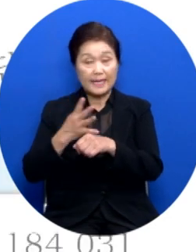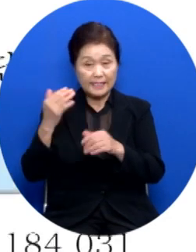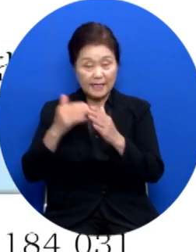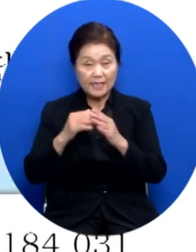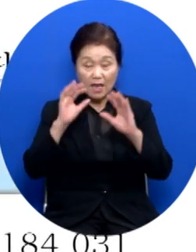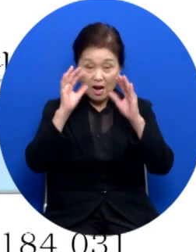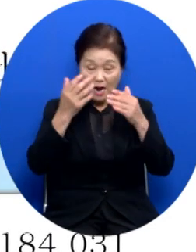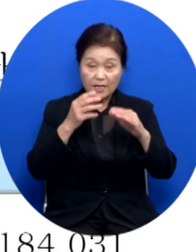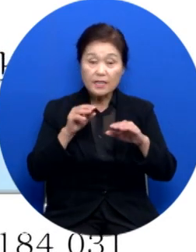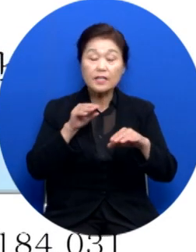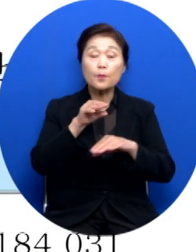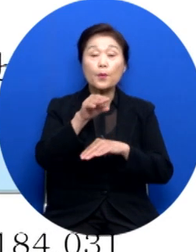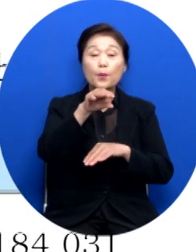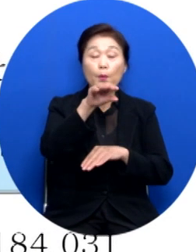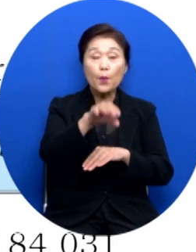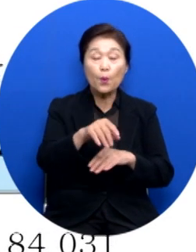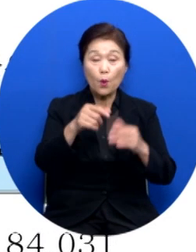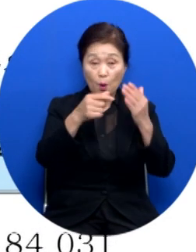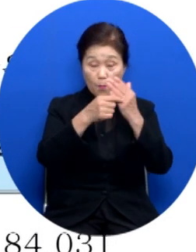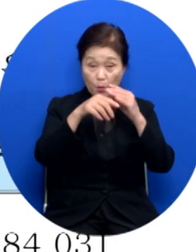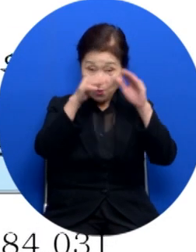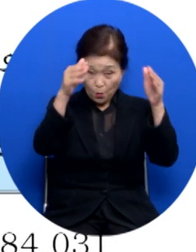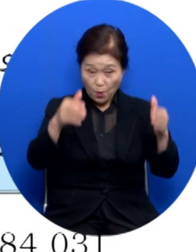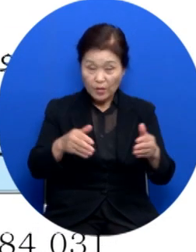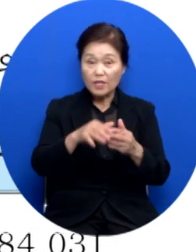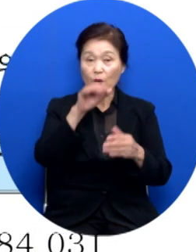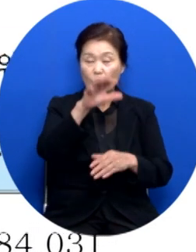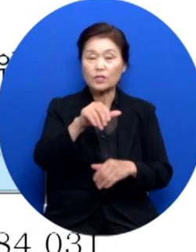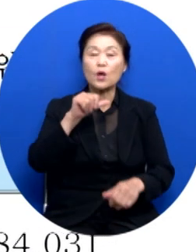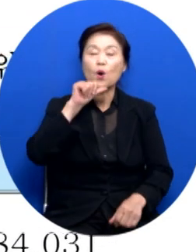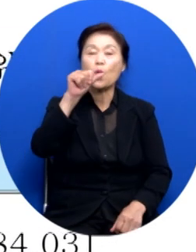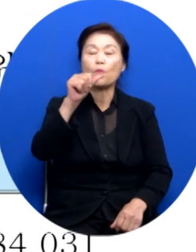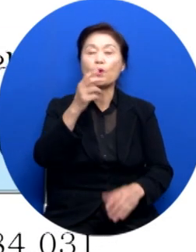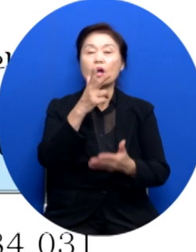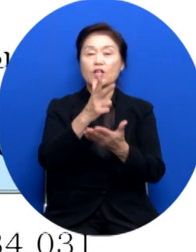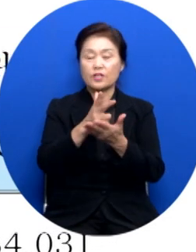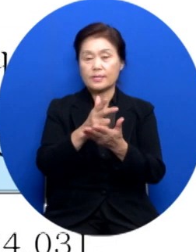어린이 승하차 구역 표지판 설치 지역에서는 5분 동안 주정차할 수 있습니다.